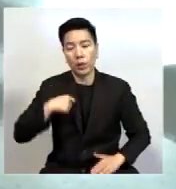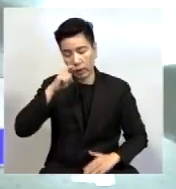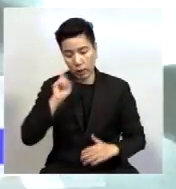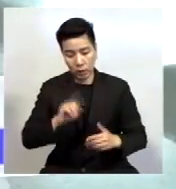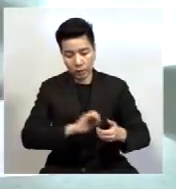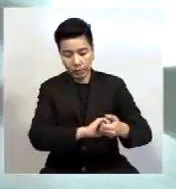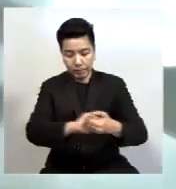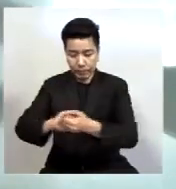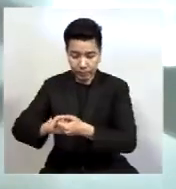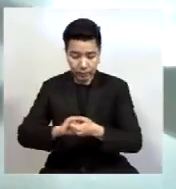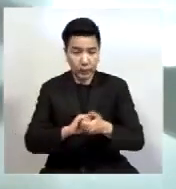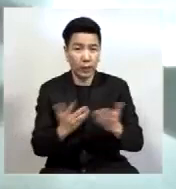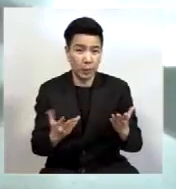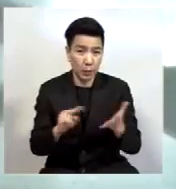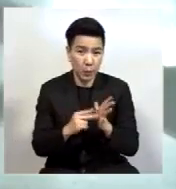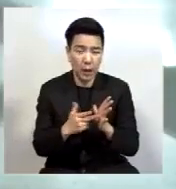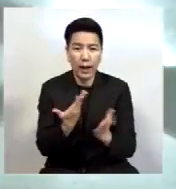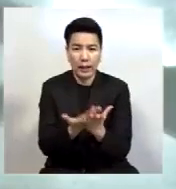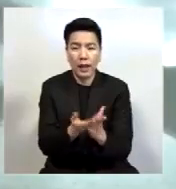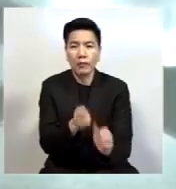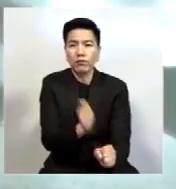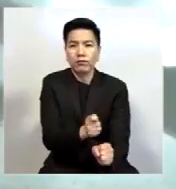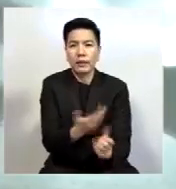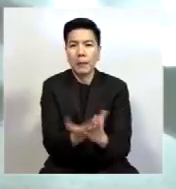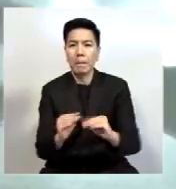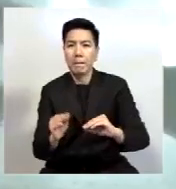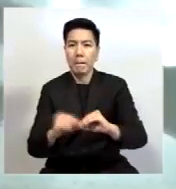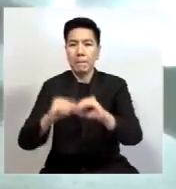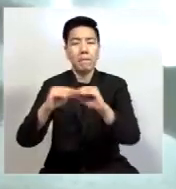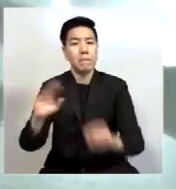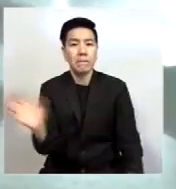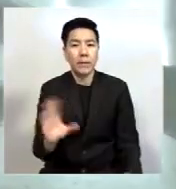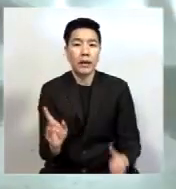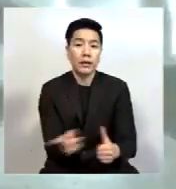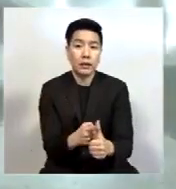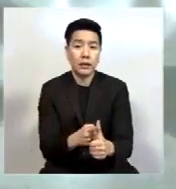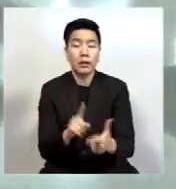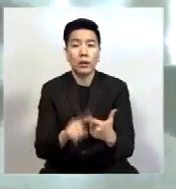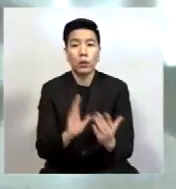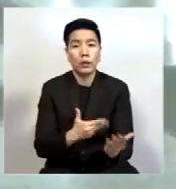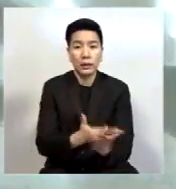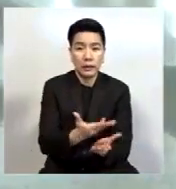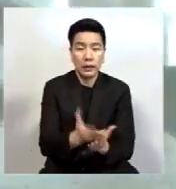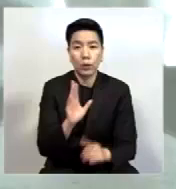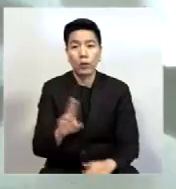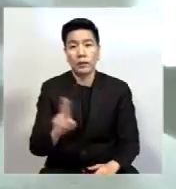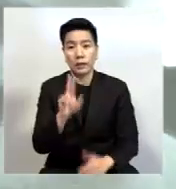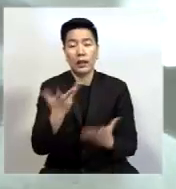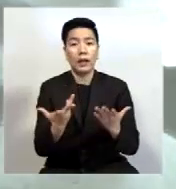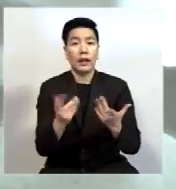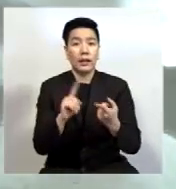มือกันคือให้ตึงราคาไม่ให้แพงเกินไปกับผู้อุปโภคและบริโภคที่วิเคราะห์ไ